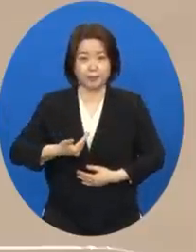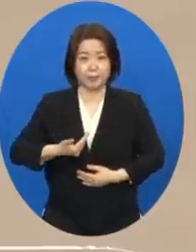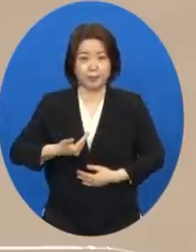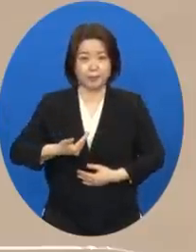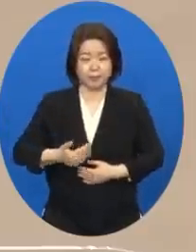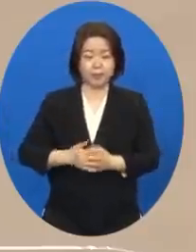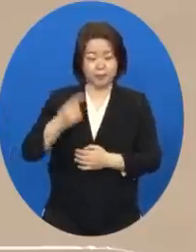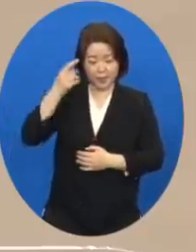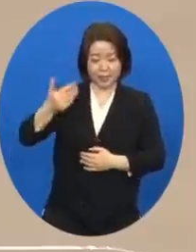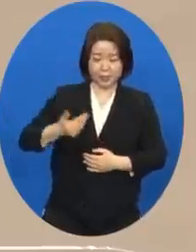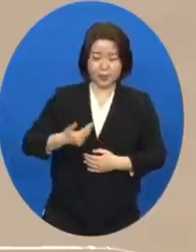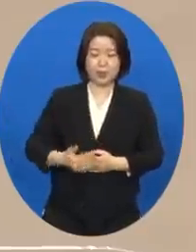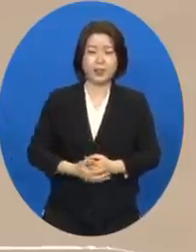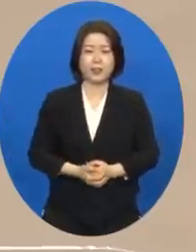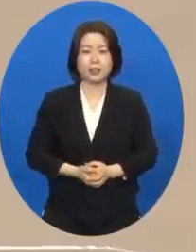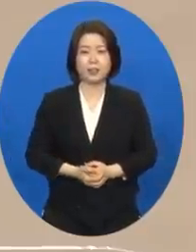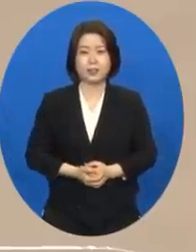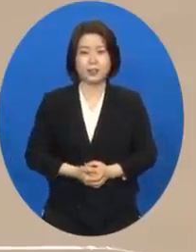주었습니다